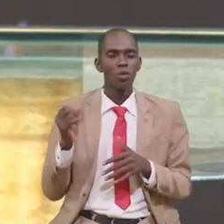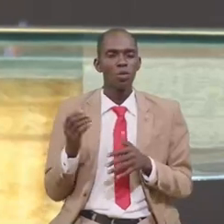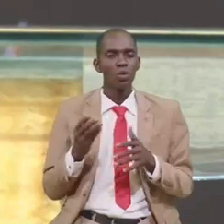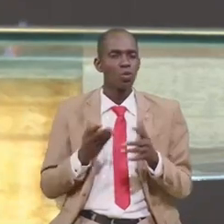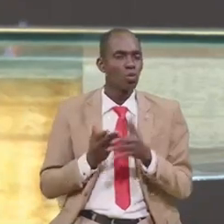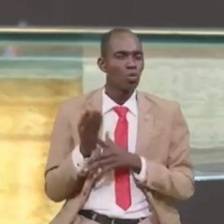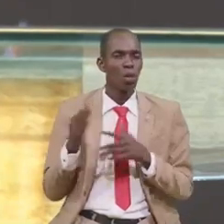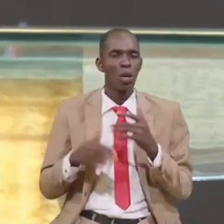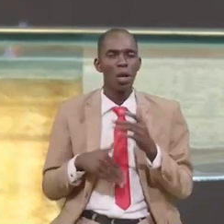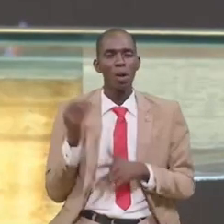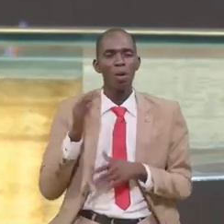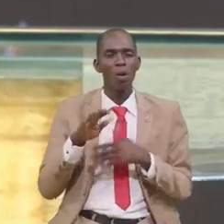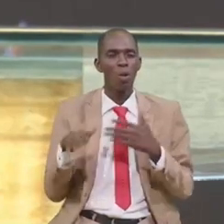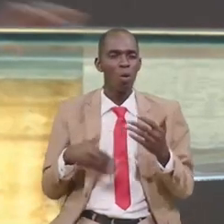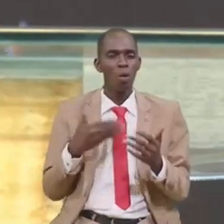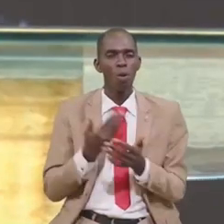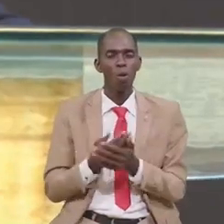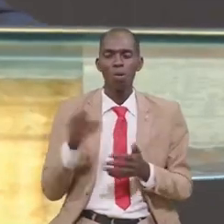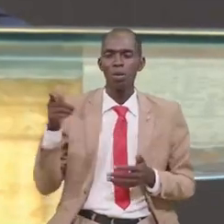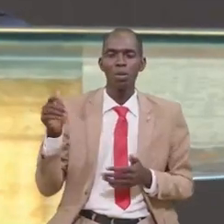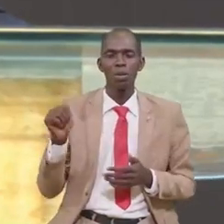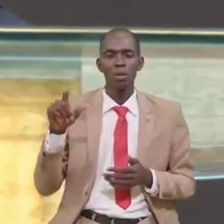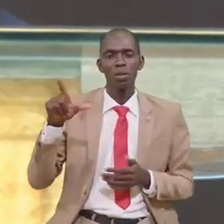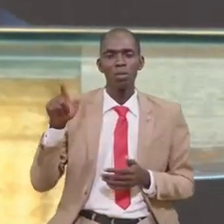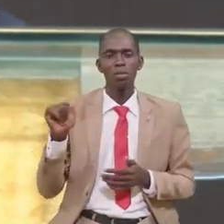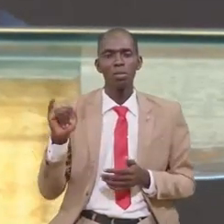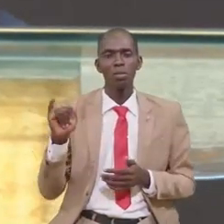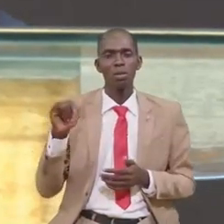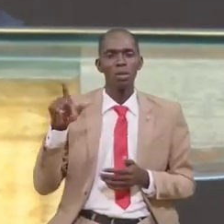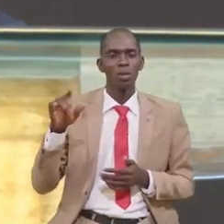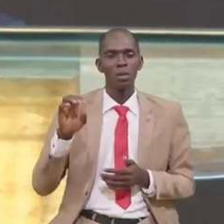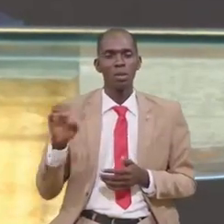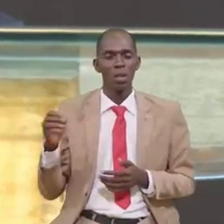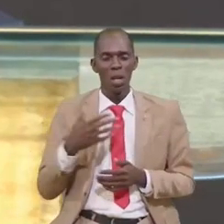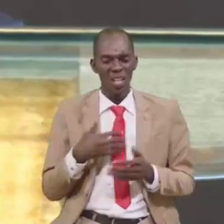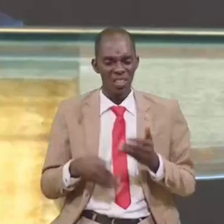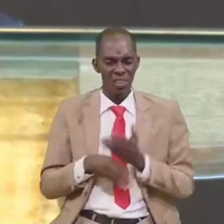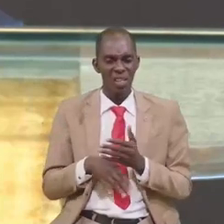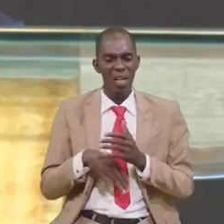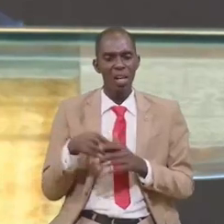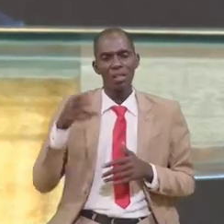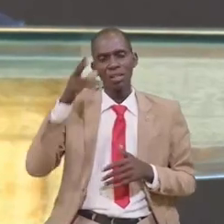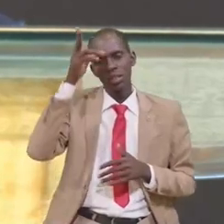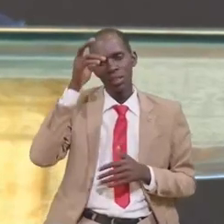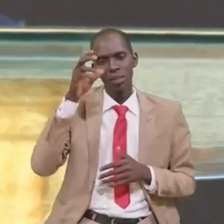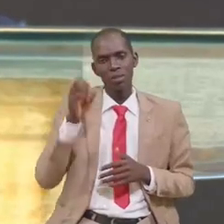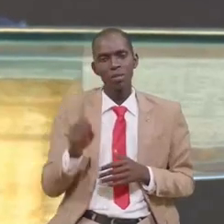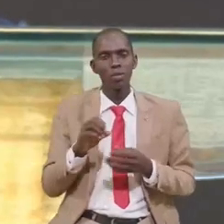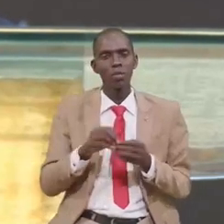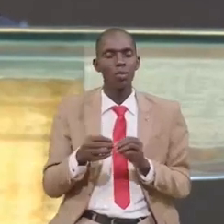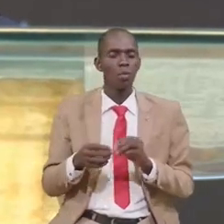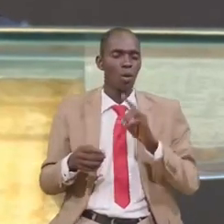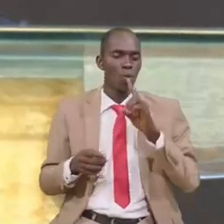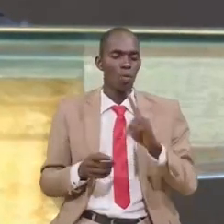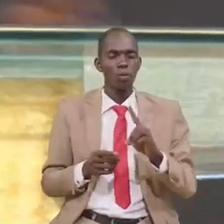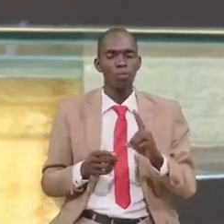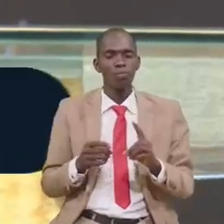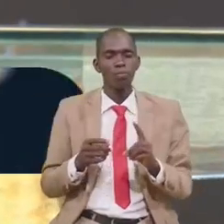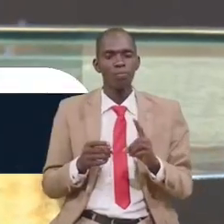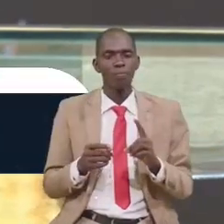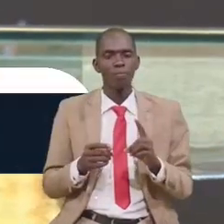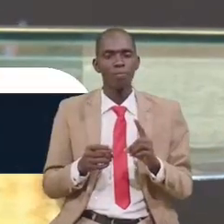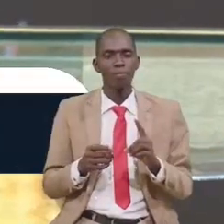par toute la Galilée. Et il chassa les démons. Numéro 1, le modèle de prière du maître.